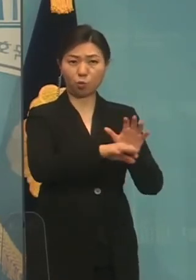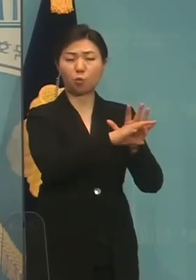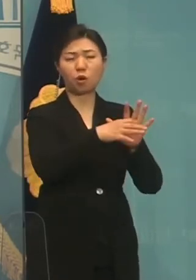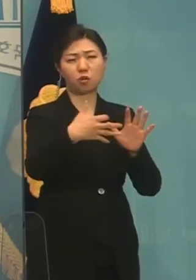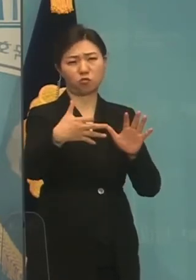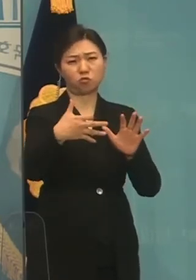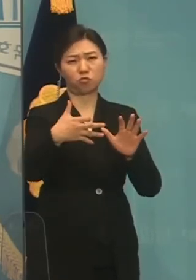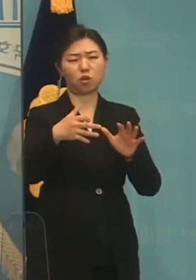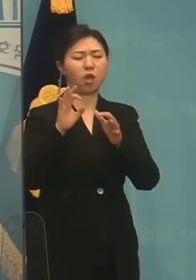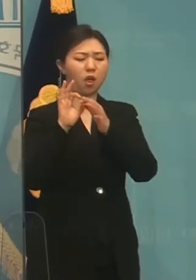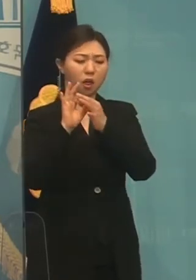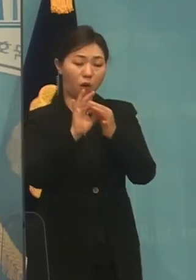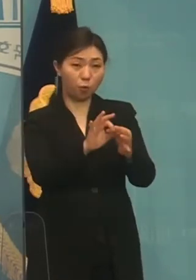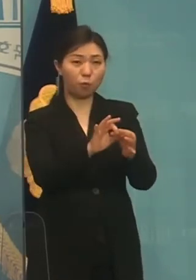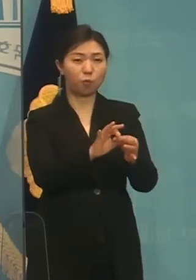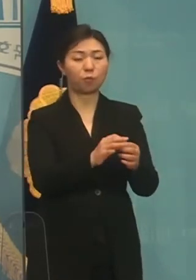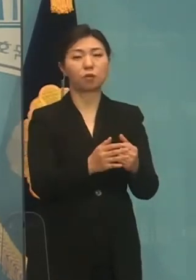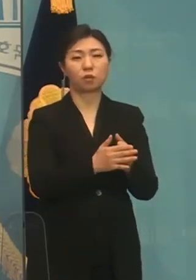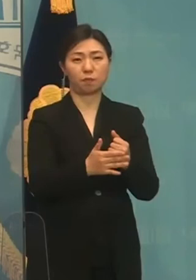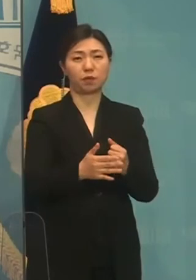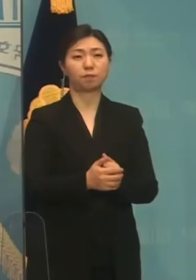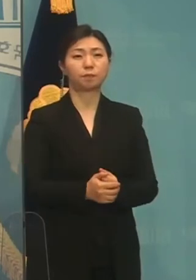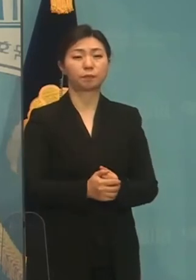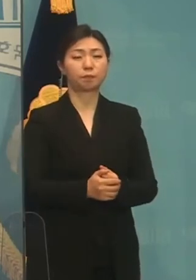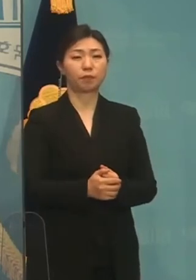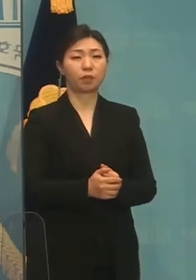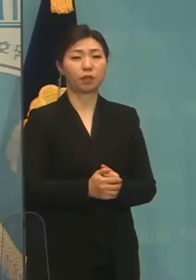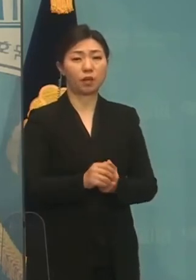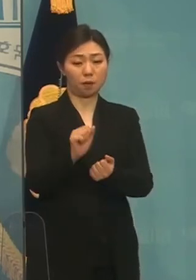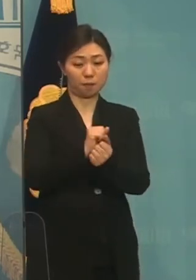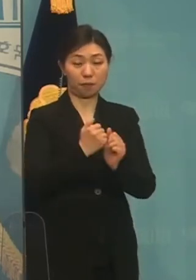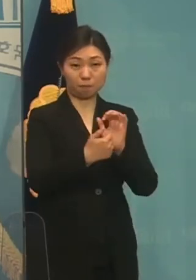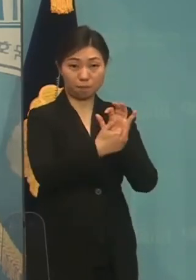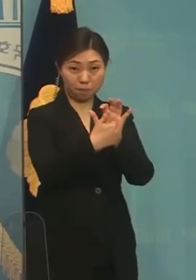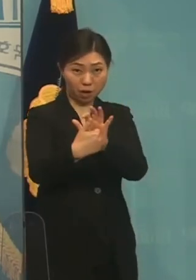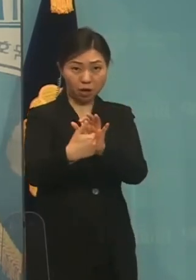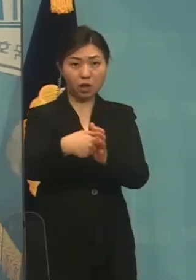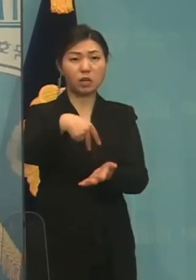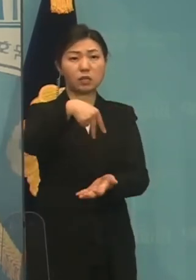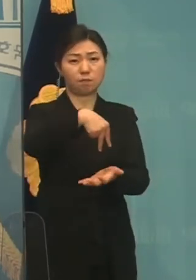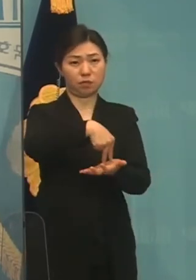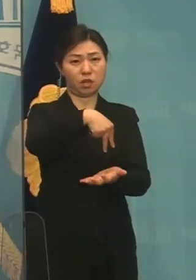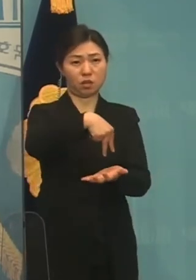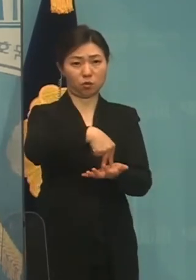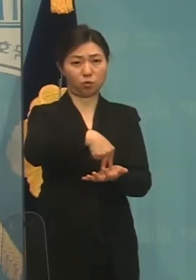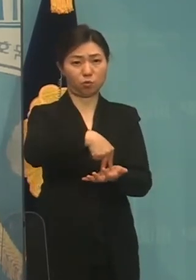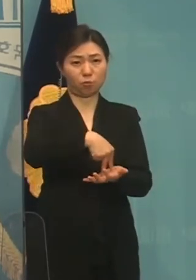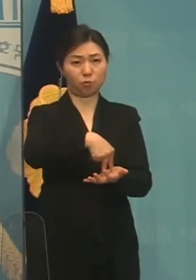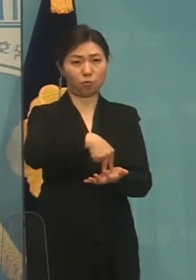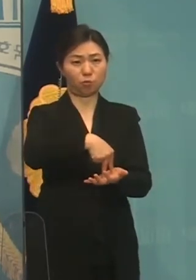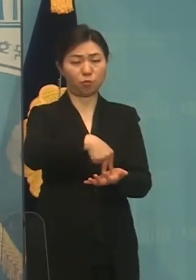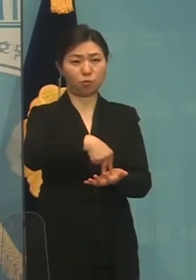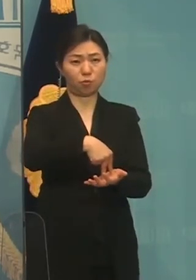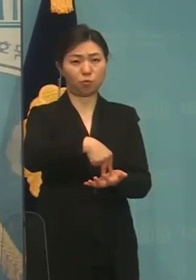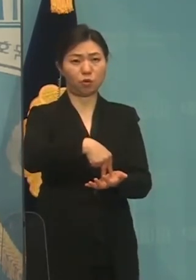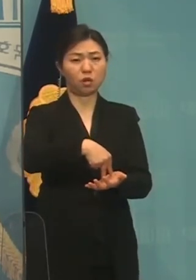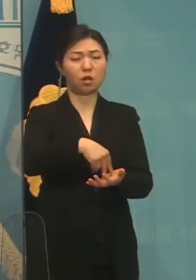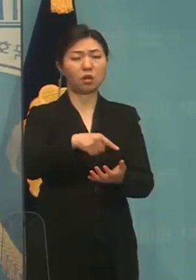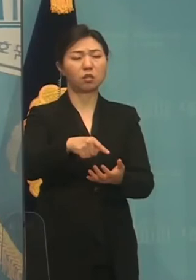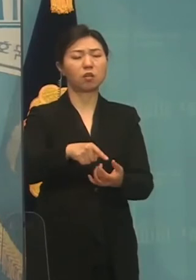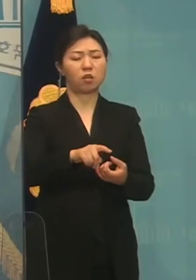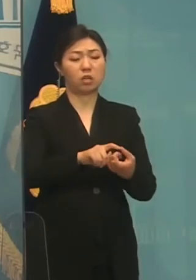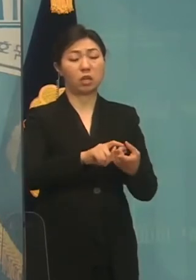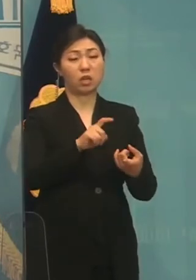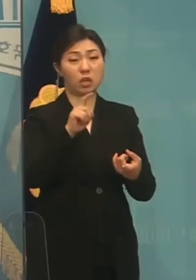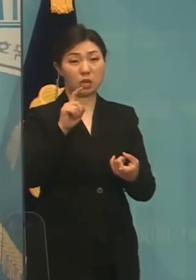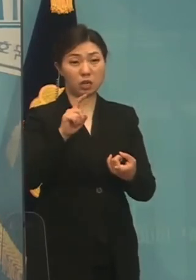상황은 계속되고 있기 때문에 이 방역의 측면에서도 이 문제에 대한 검토가 필요하다는